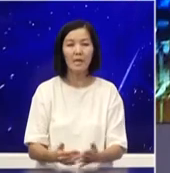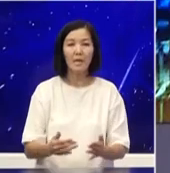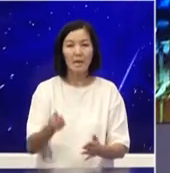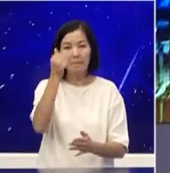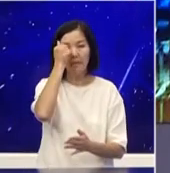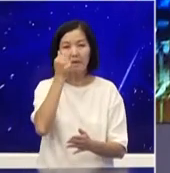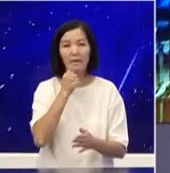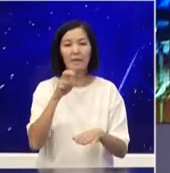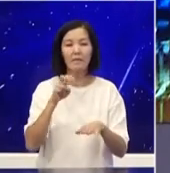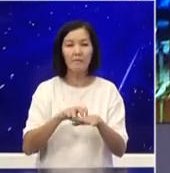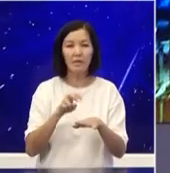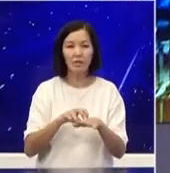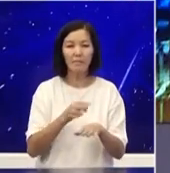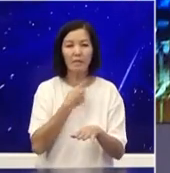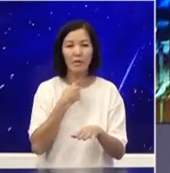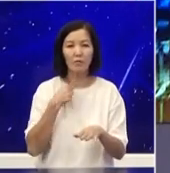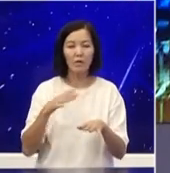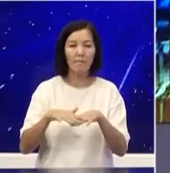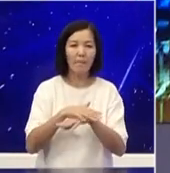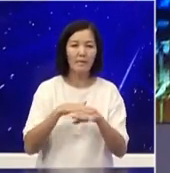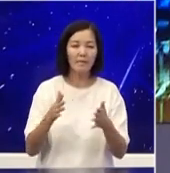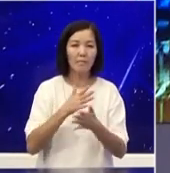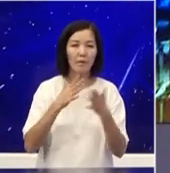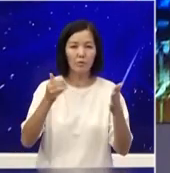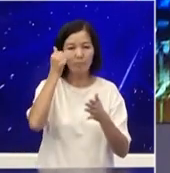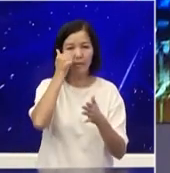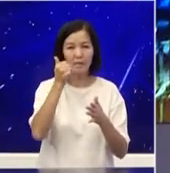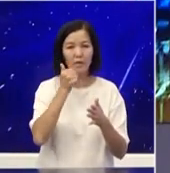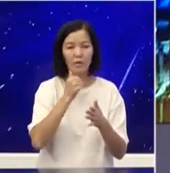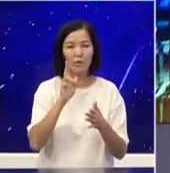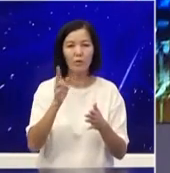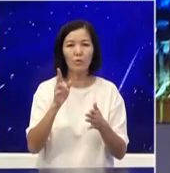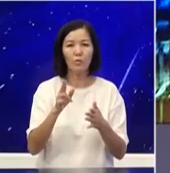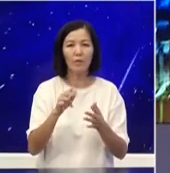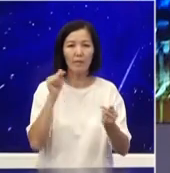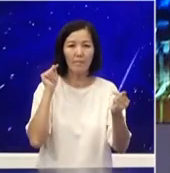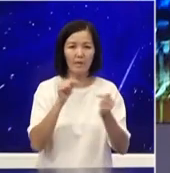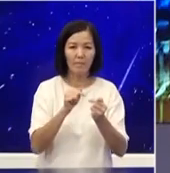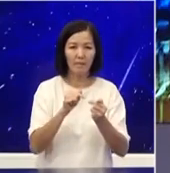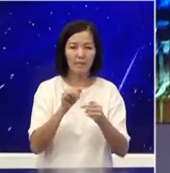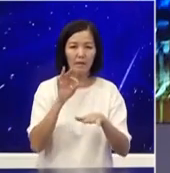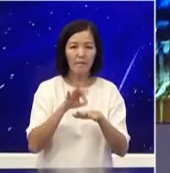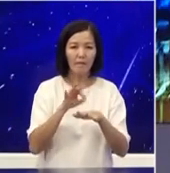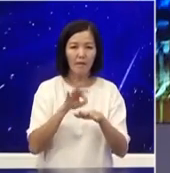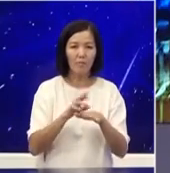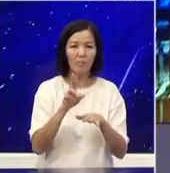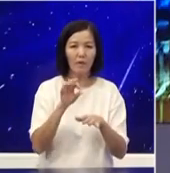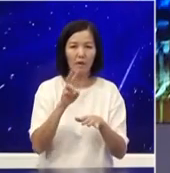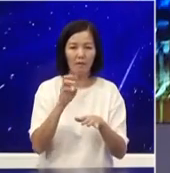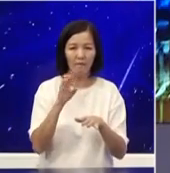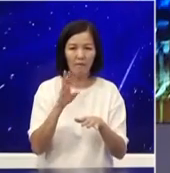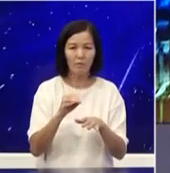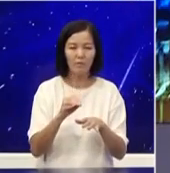Благодарность врачам. Талдыкурганцы массово выражают признательность тем, кто стоит на передовой в борьбе с невидимым врагом –